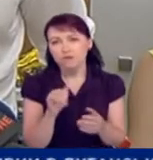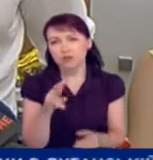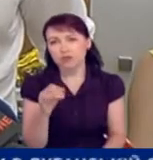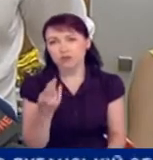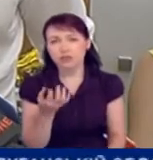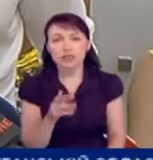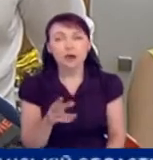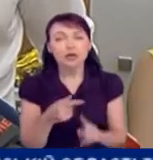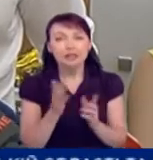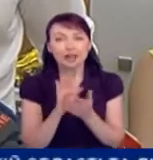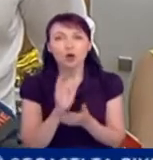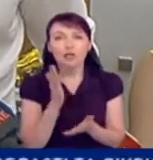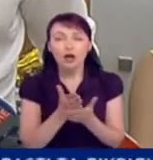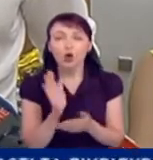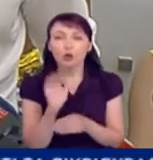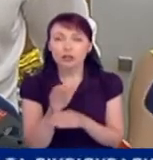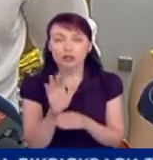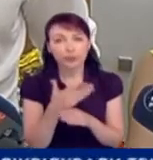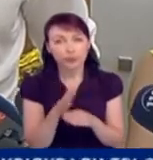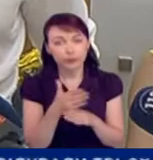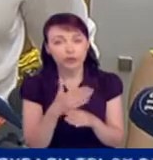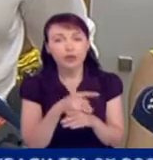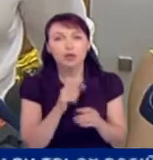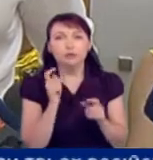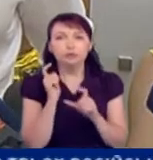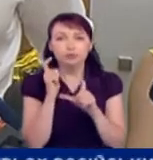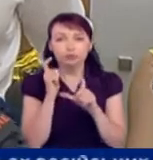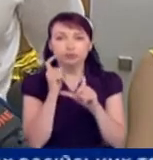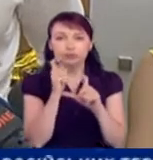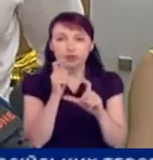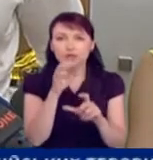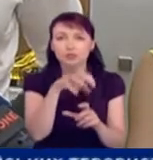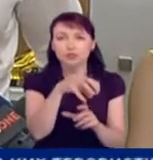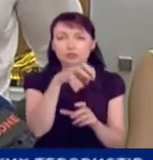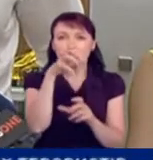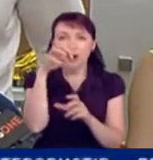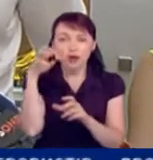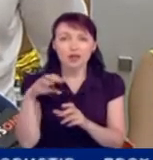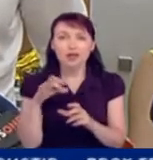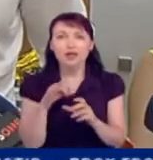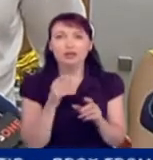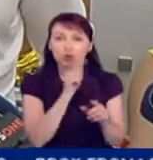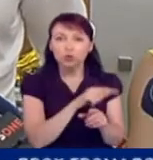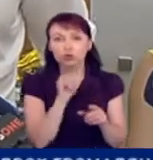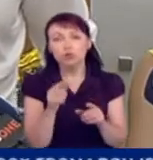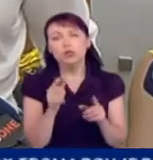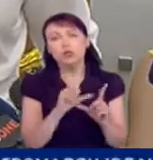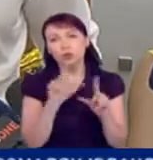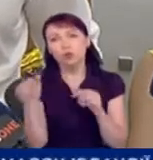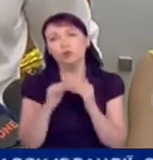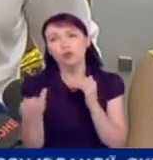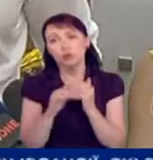Стоїть контейнер для роздільного збору, під'їжджає сміттєвоз, забирає і контейнер звичайний, і цей, і поїхали на